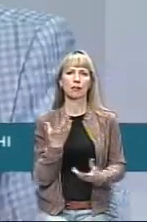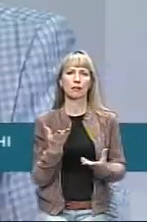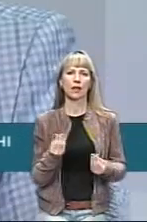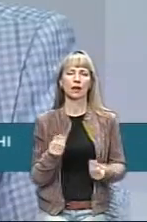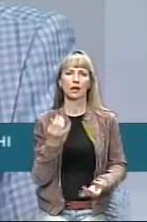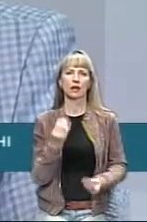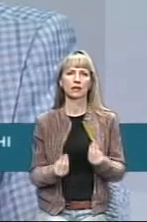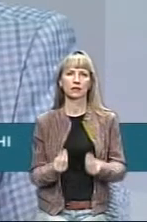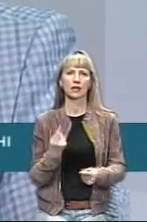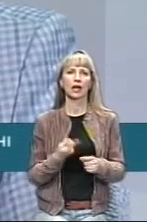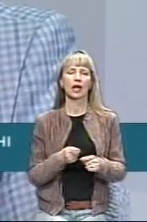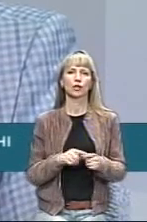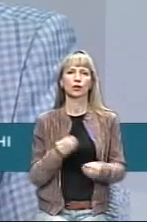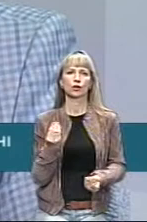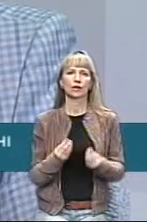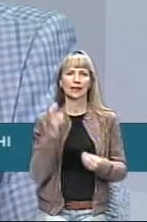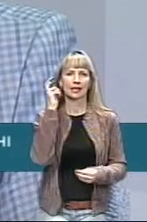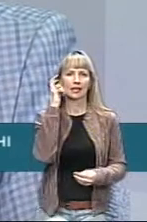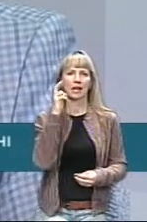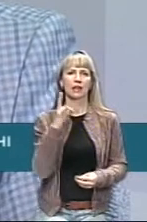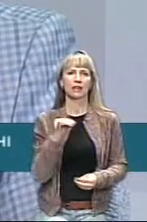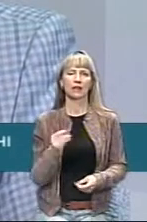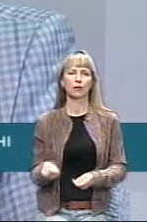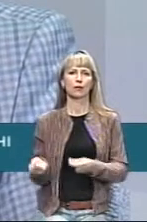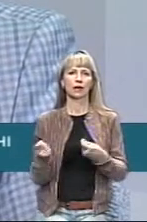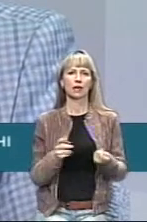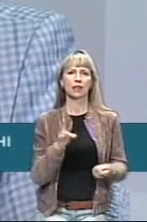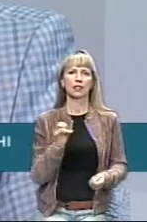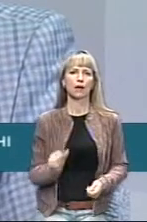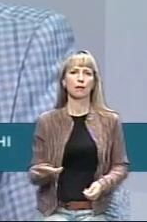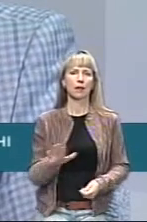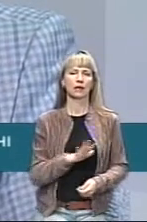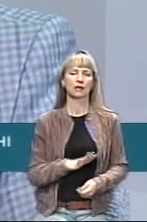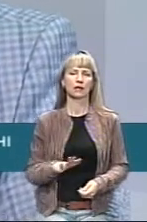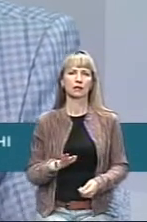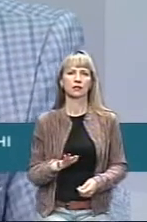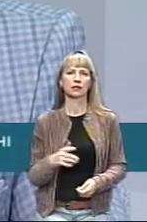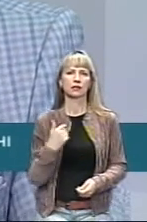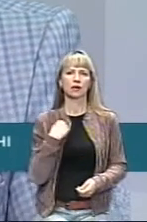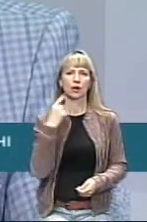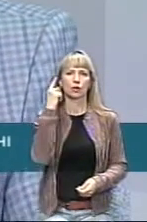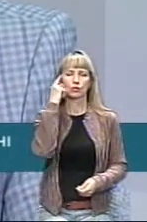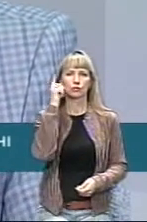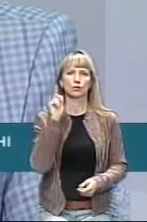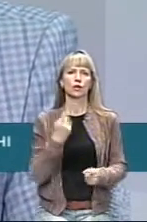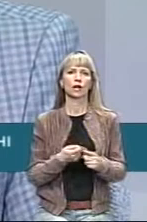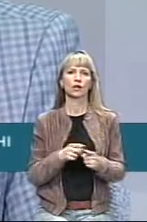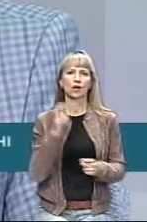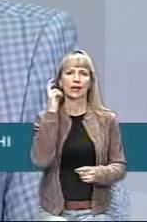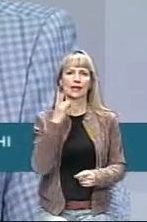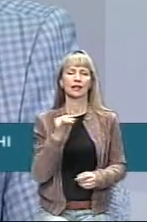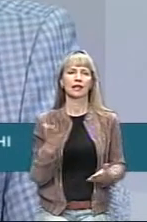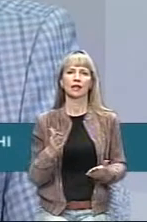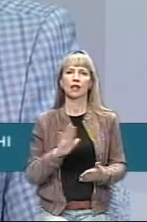іграшка. Цю іграшку кияни принесли на Майдан. Я так розумію, що це кияни, які